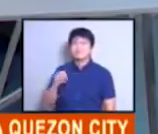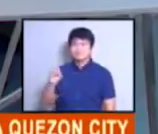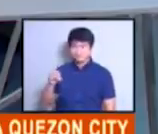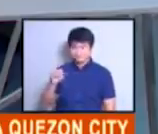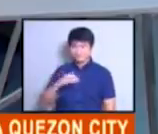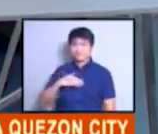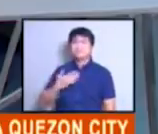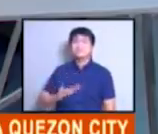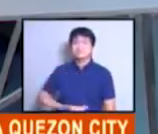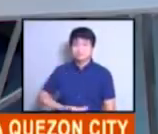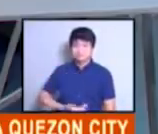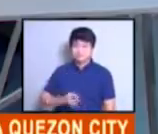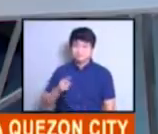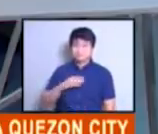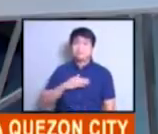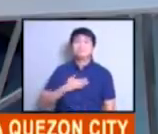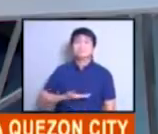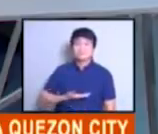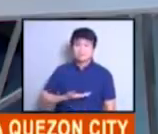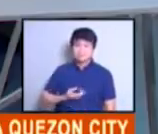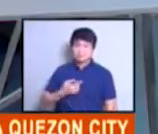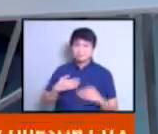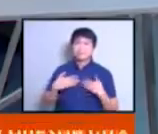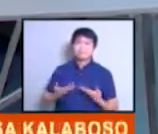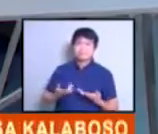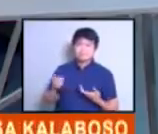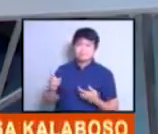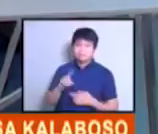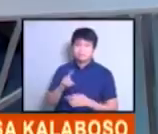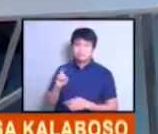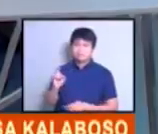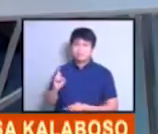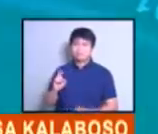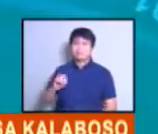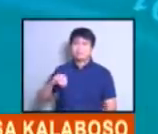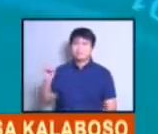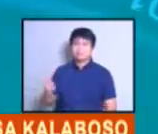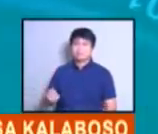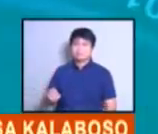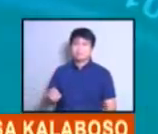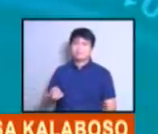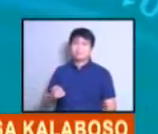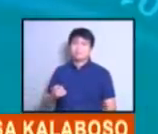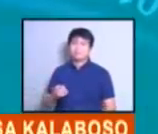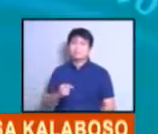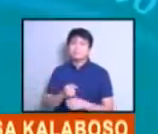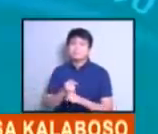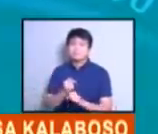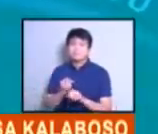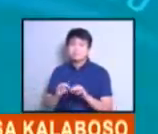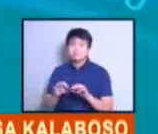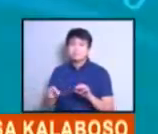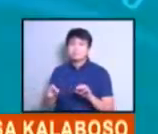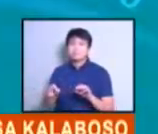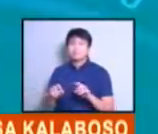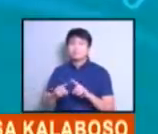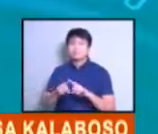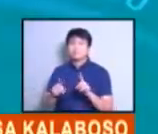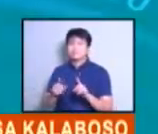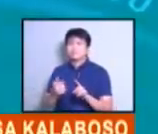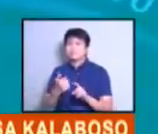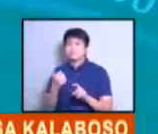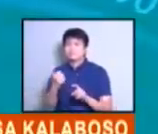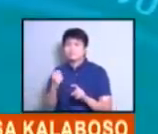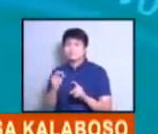Yan, nag-uusap kami sa symphony na 100% siya po yung nakompos. Pero yung iba na words na iniba ko yung buto-buto